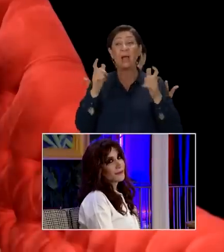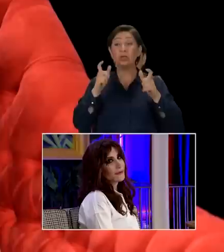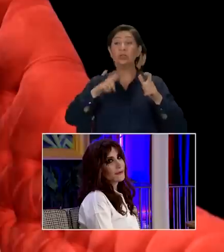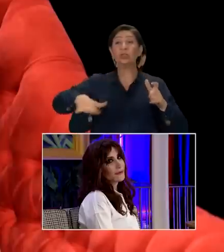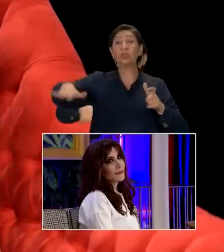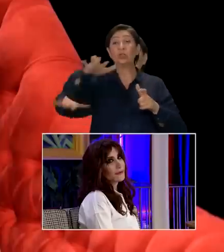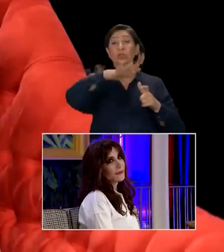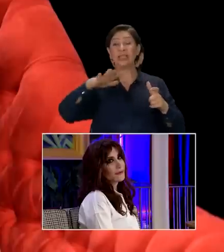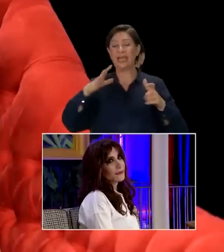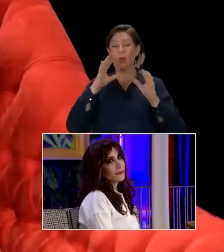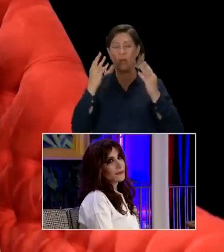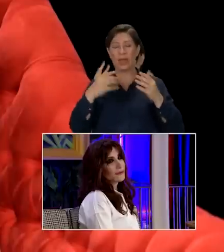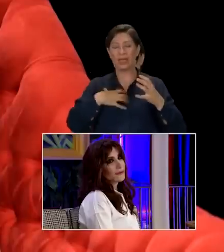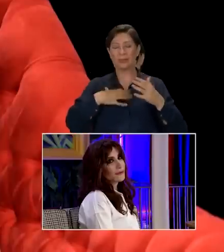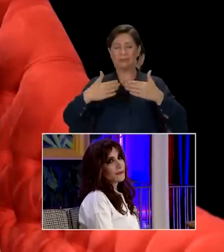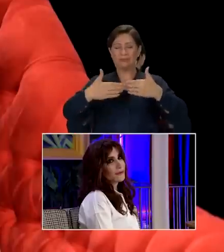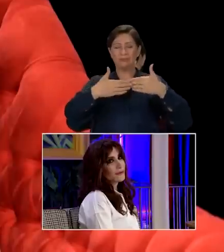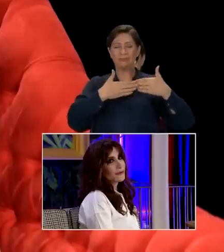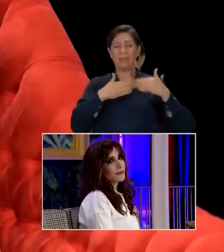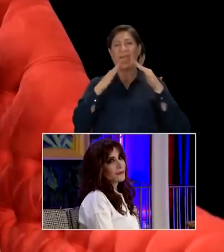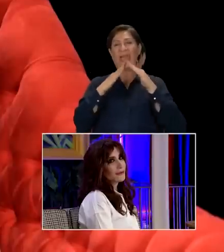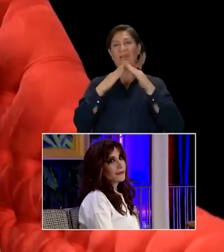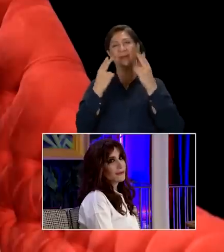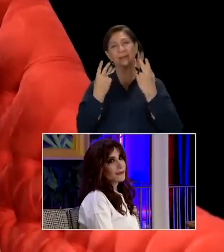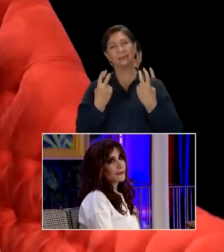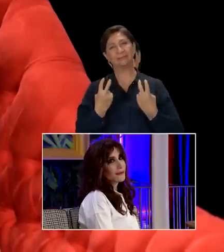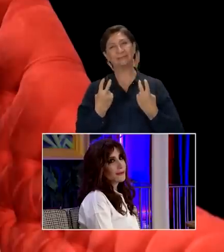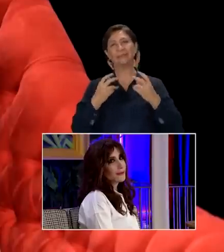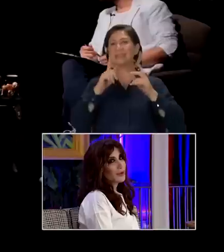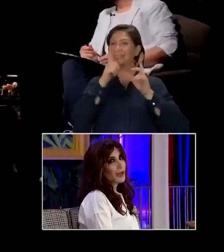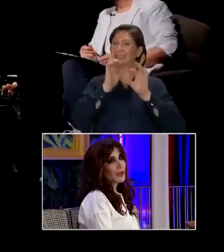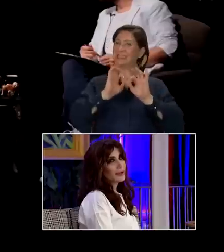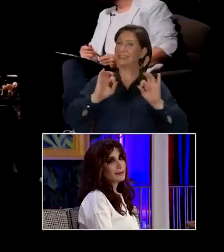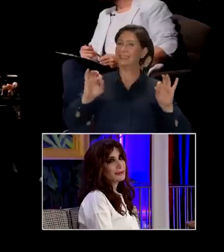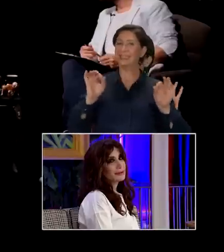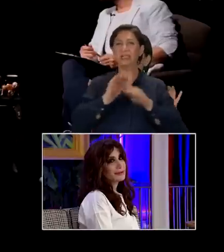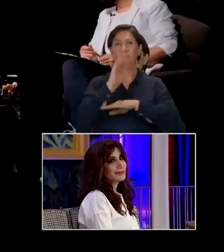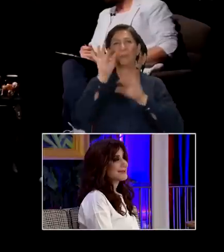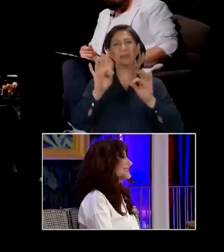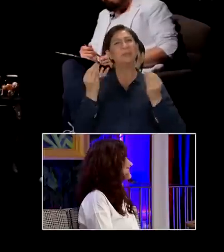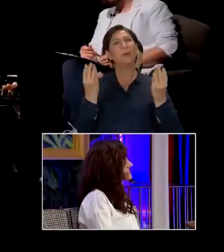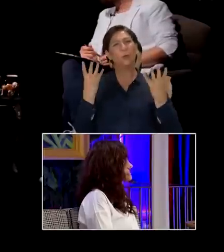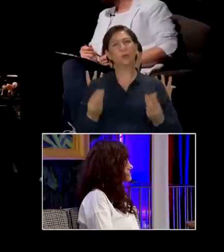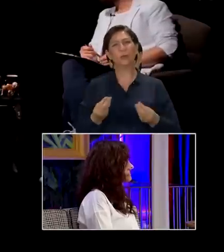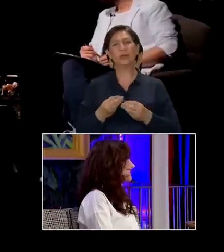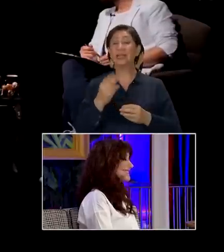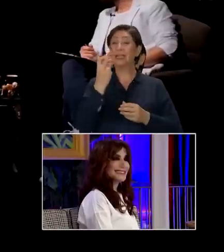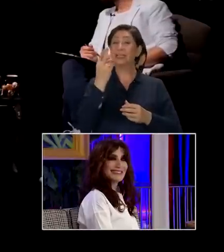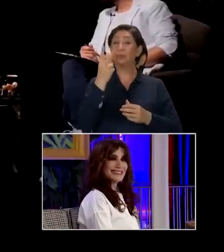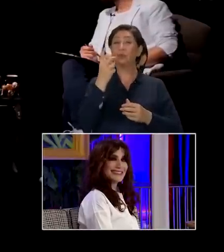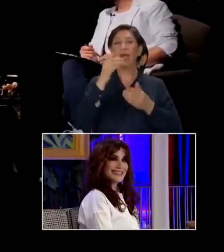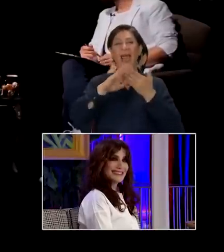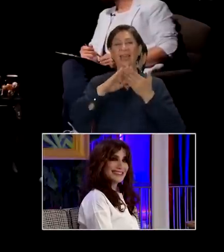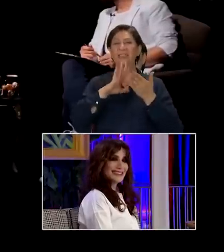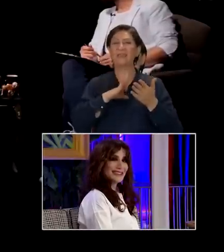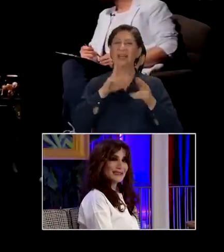sosyalliği kısıtlamış bir insan olarak daha evinde, daha domestik bir hayat yaşamaya başladım. İyi oldu. Çünkü zaten 2,5 arkadaşım